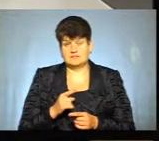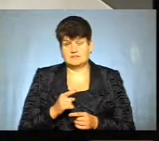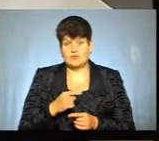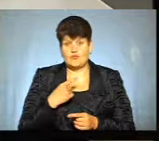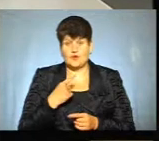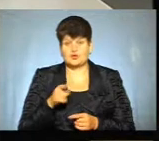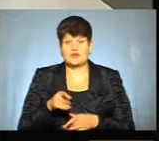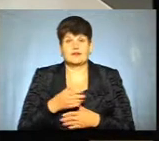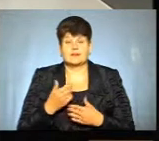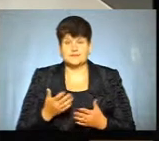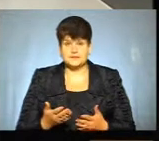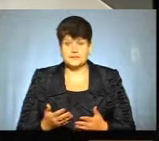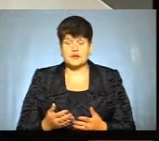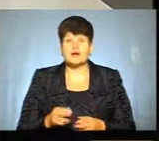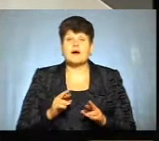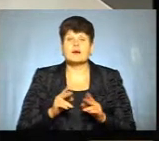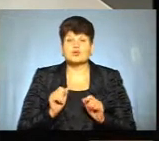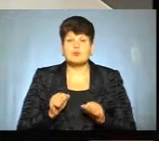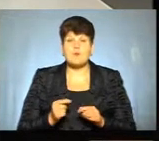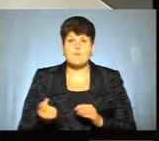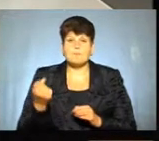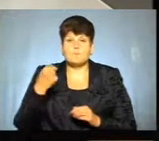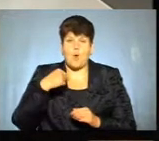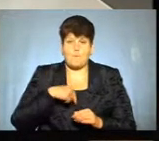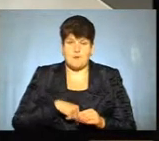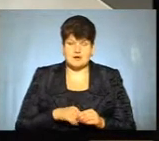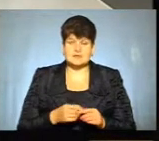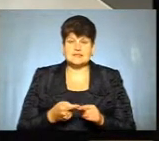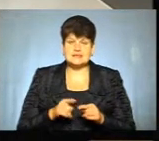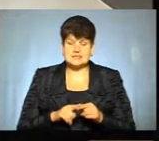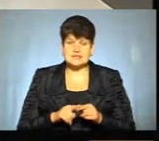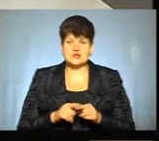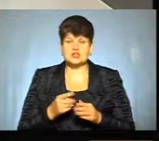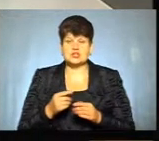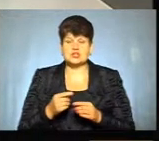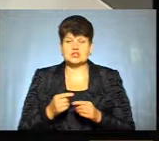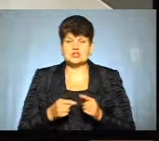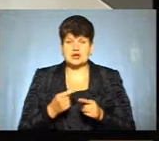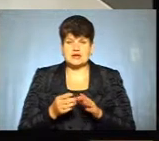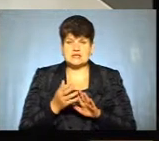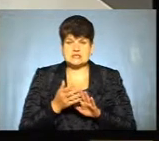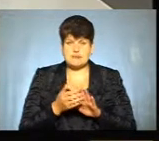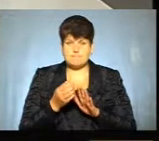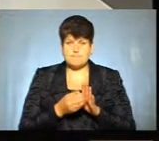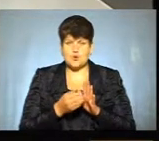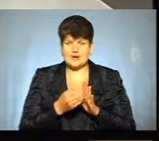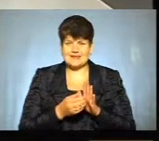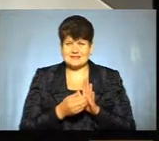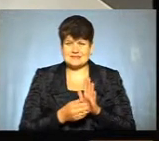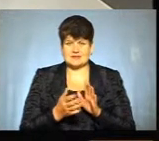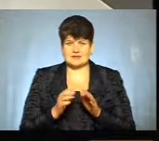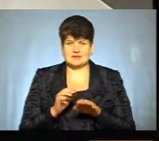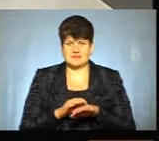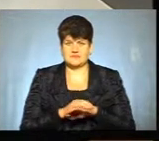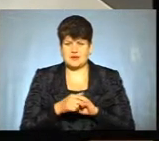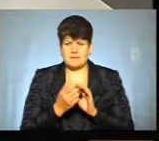Ну, крім того, яким чином воно може потрапити в організм людини через пошкоджені шкірні покриви. Тобто навіть малесенькі